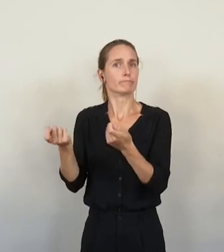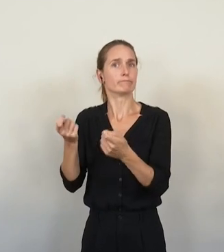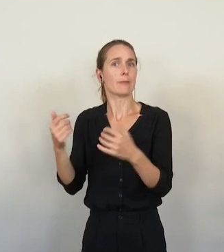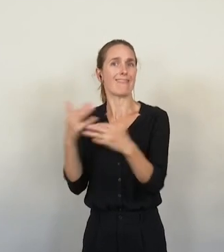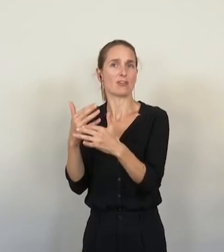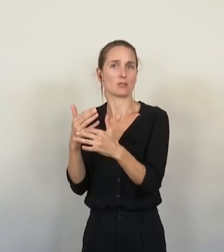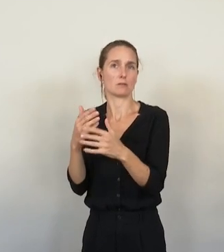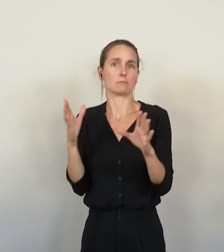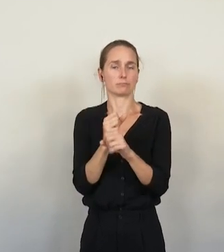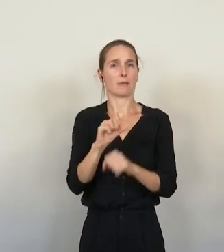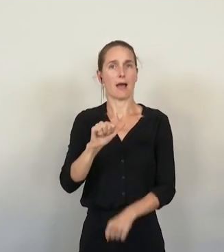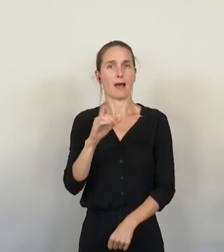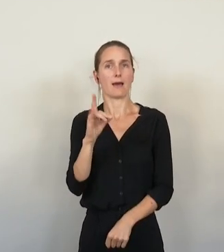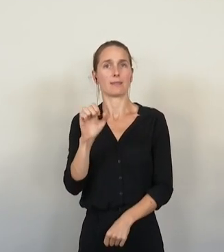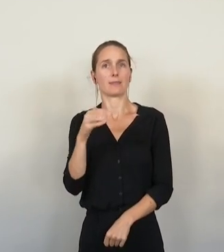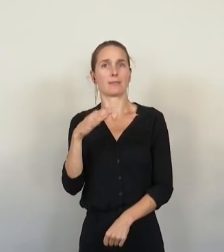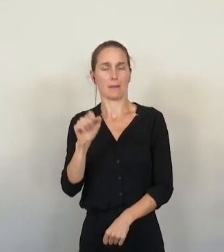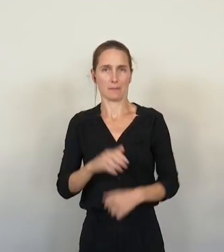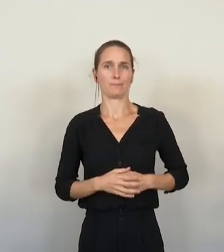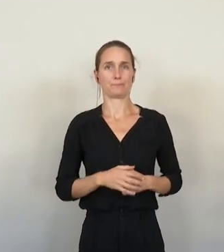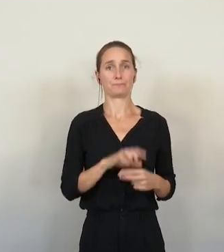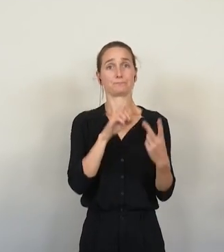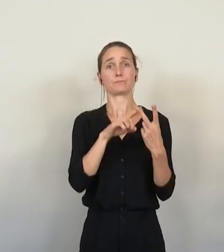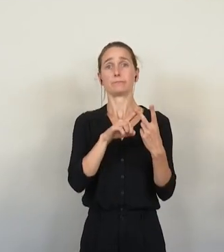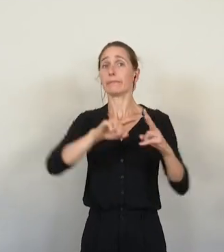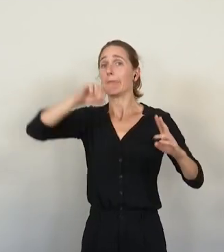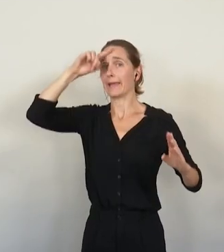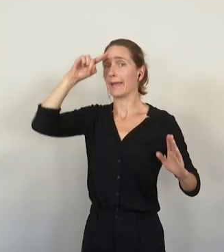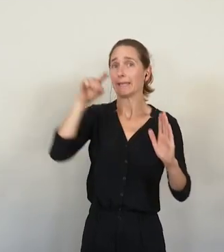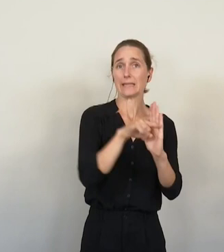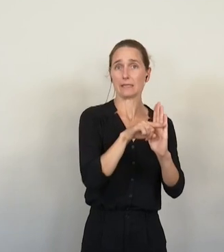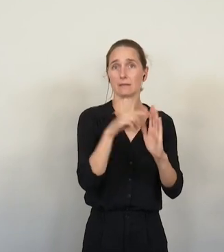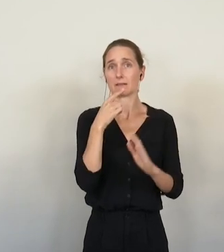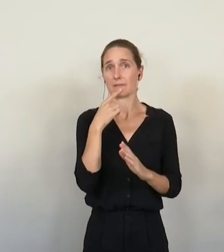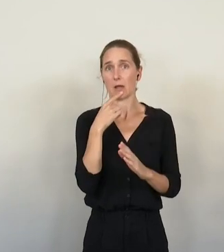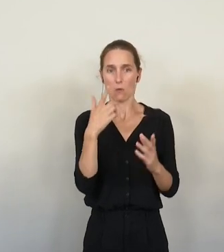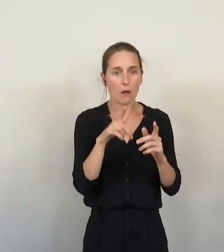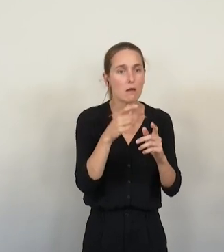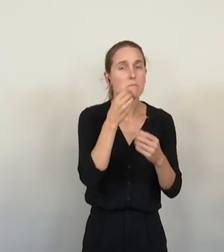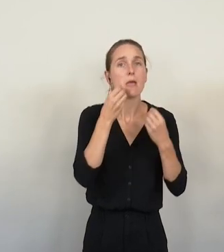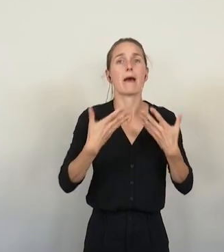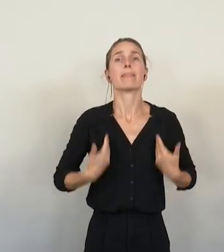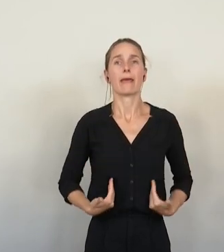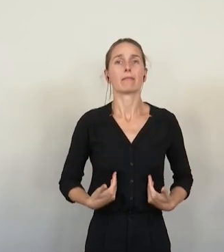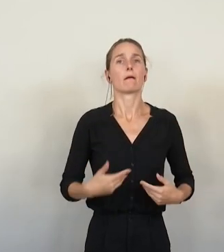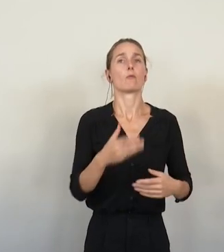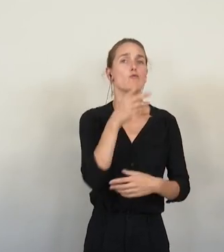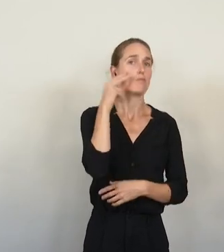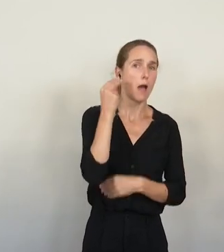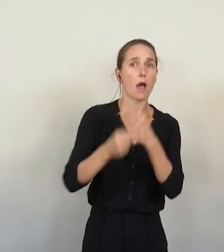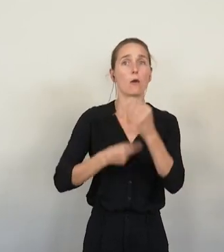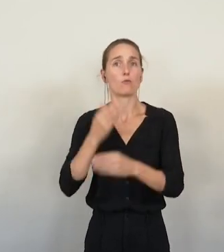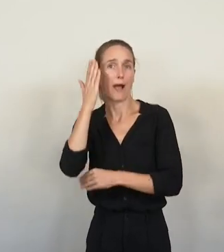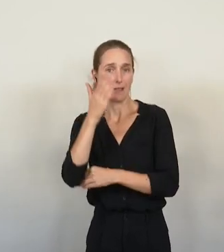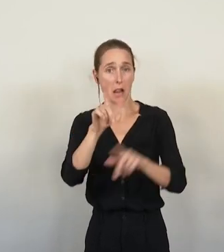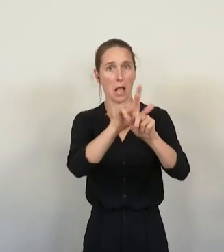est dite éthique quand elle est respectueuse du bien-être humain et animal dans les méthodes de production agricole ainsi que d'élevage